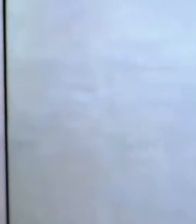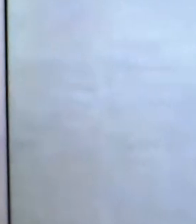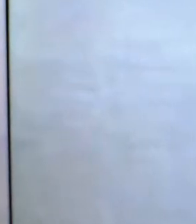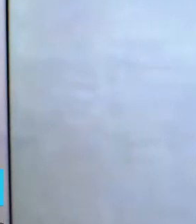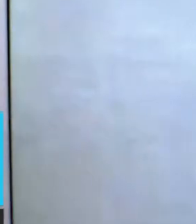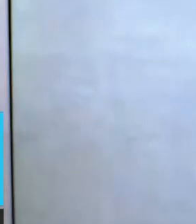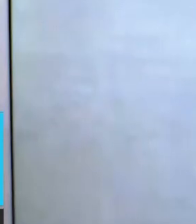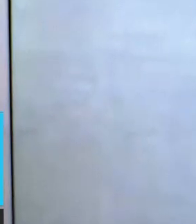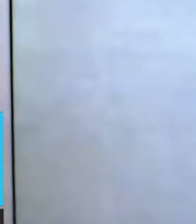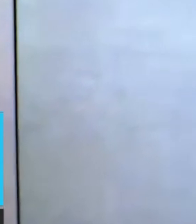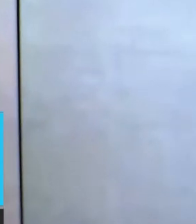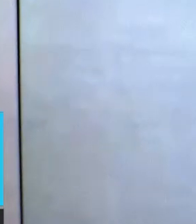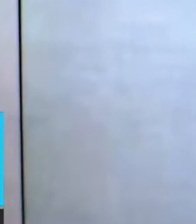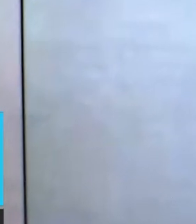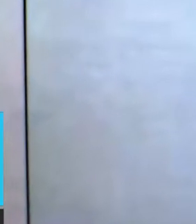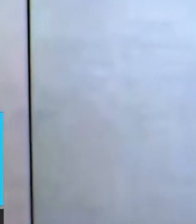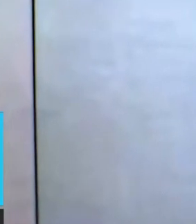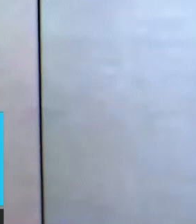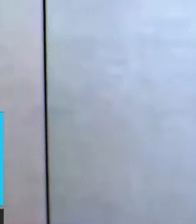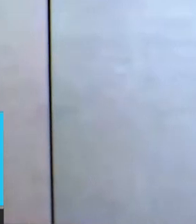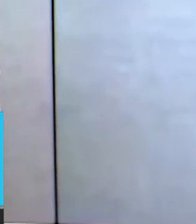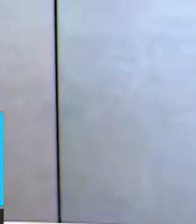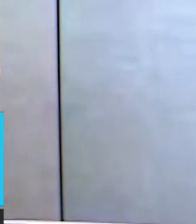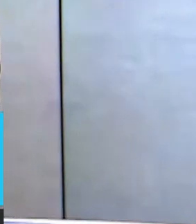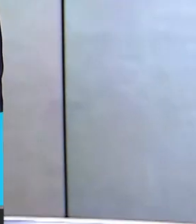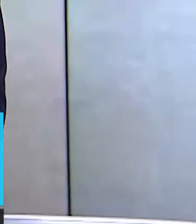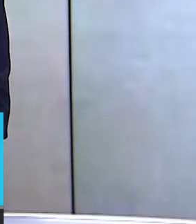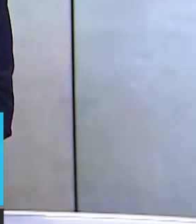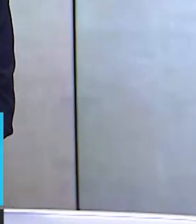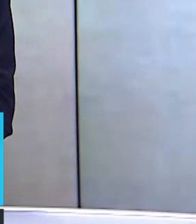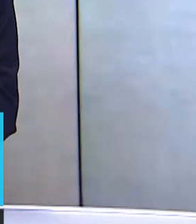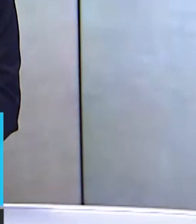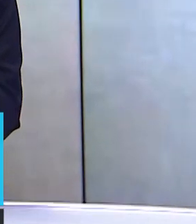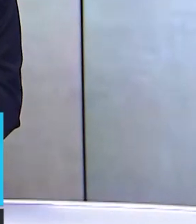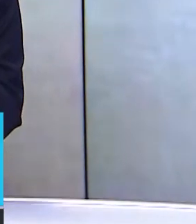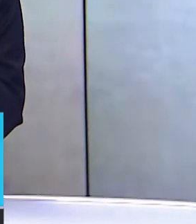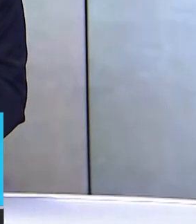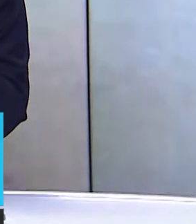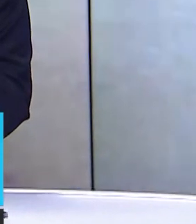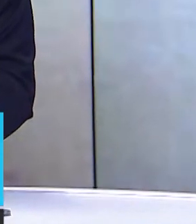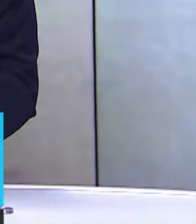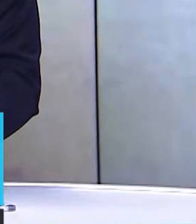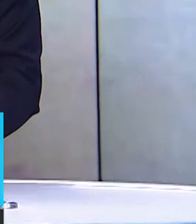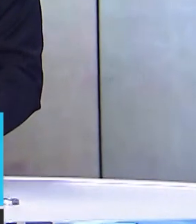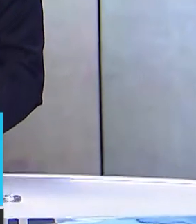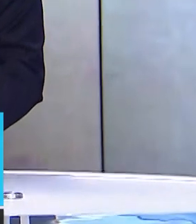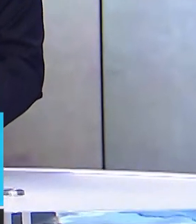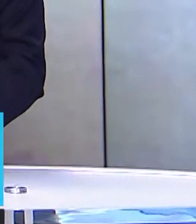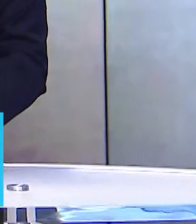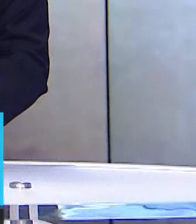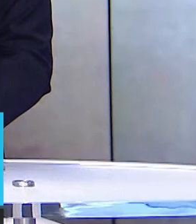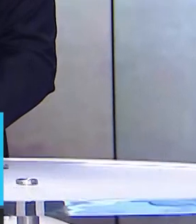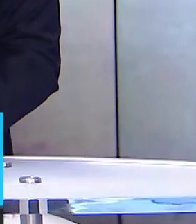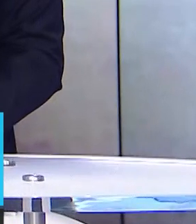Pemirsa, setelah sekian lama Indonesia negatif kasus corona, hari ini pemerintah menyatakan 2 WNI positif terjangkit